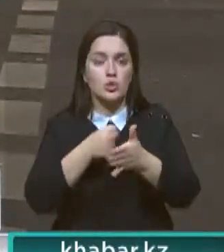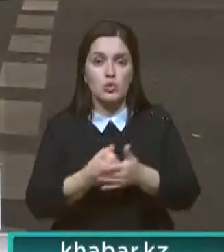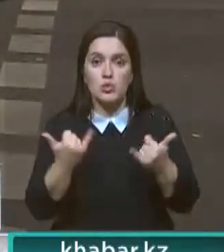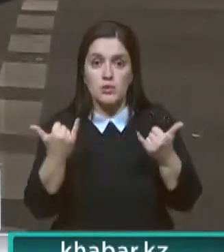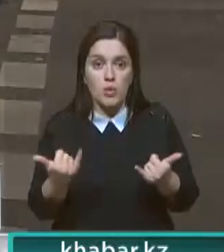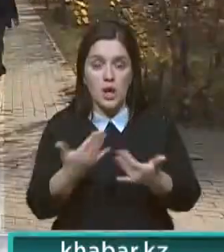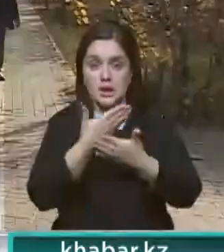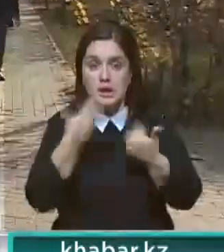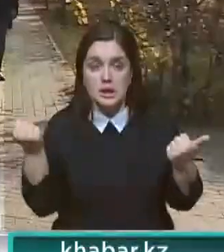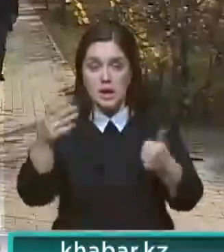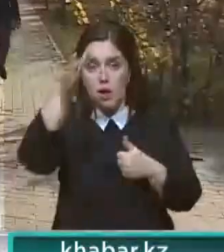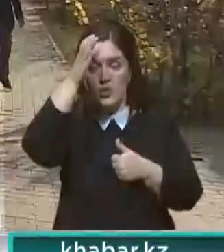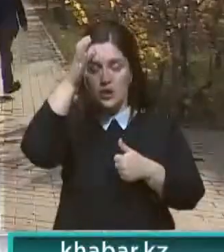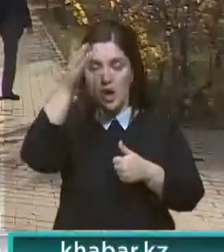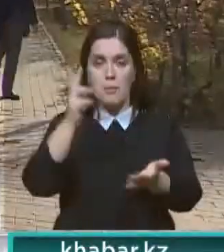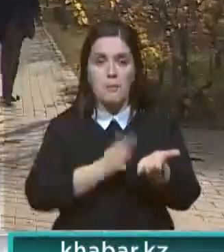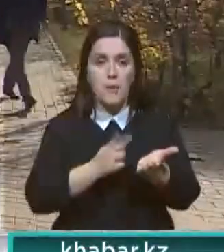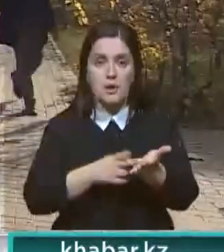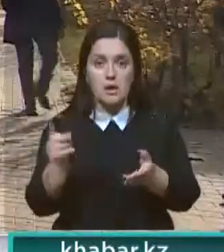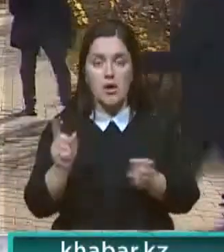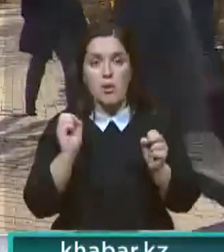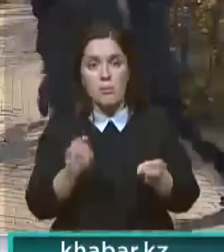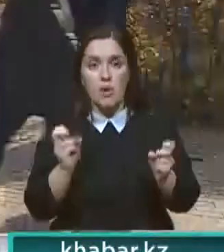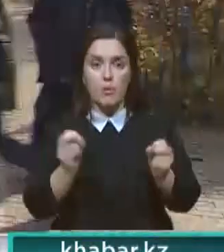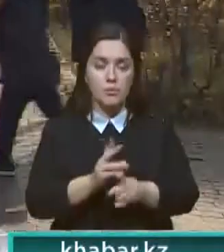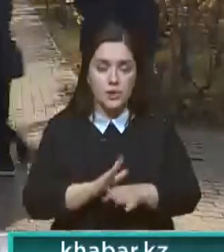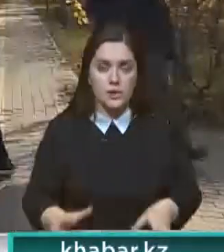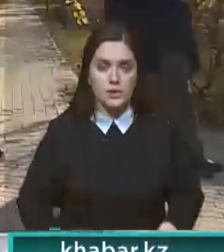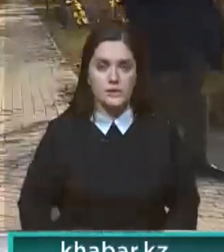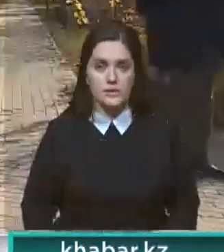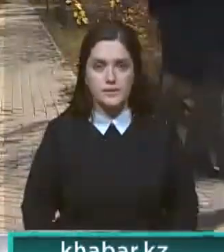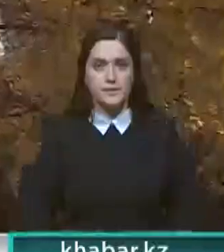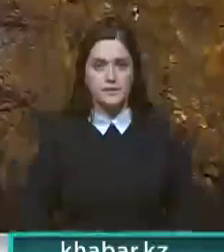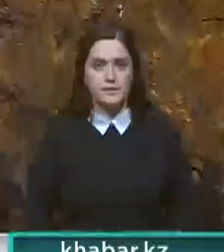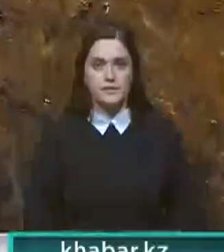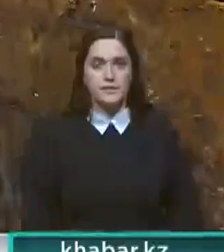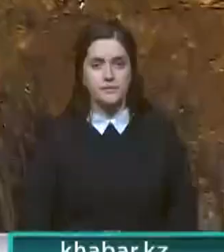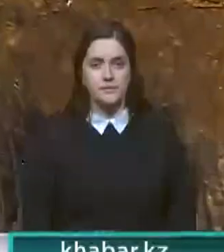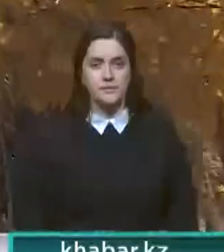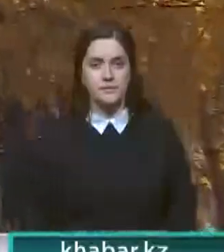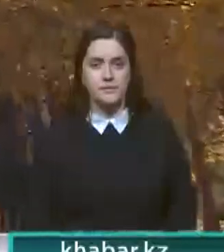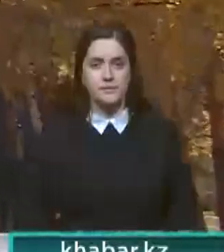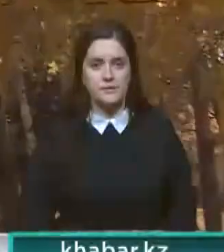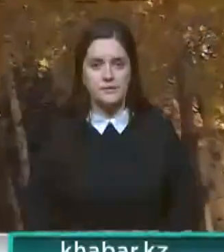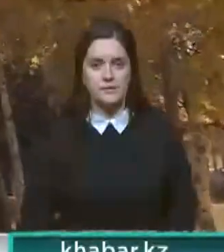нет научных подтверждений о безопасности этого продукта. Динара Жанбатырова, Анель Абдимова, Таир Мирыкенов. Итоги дня.